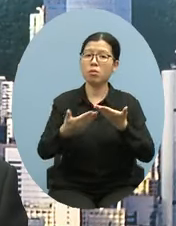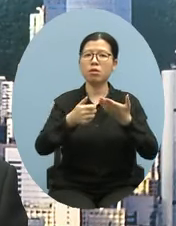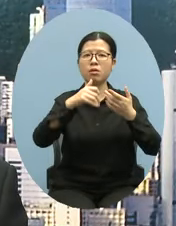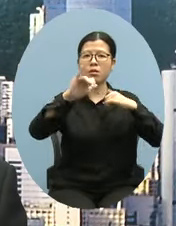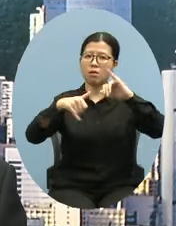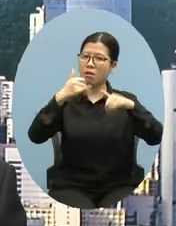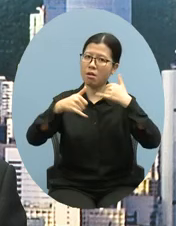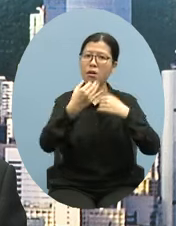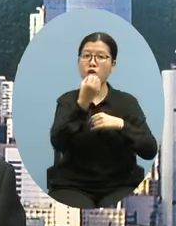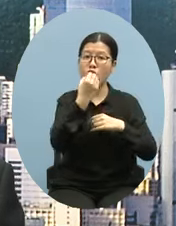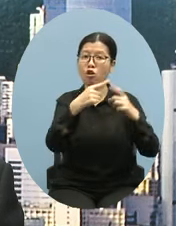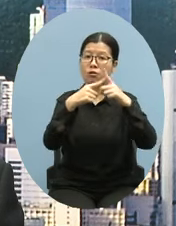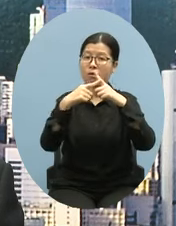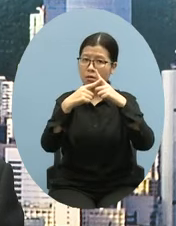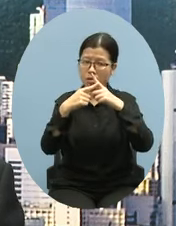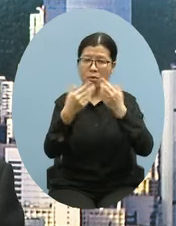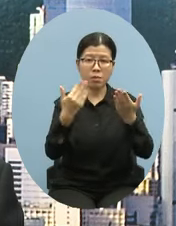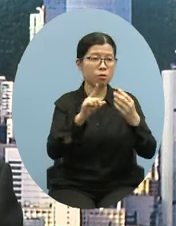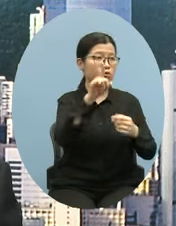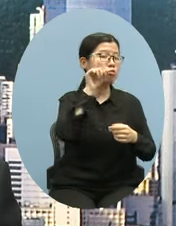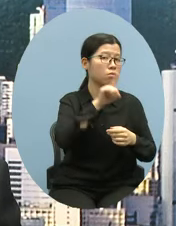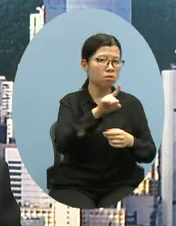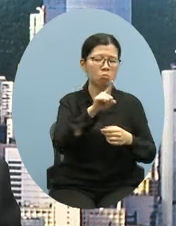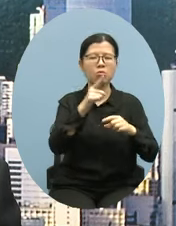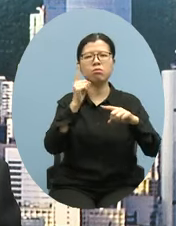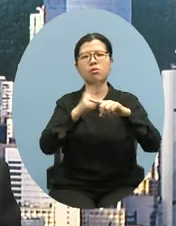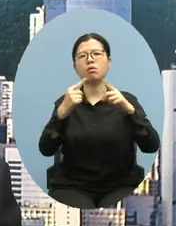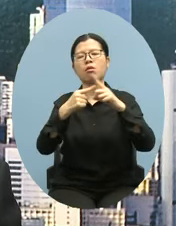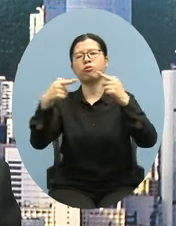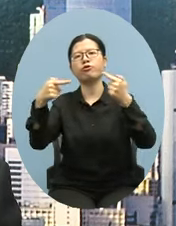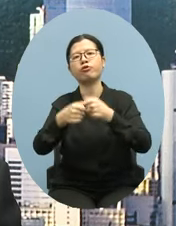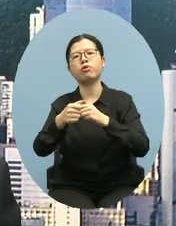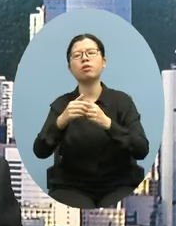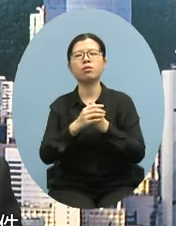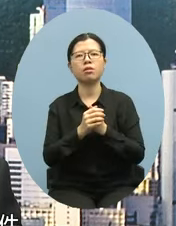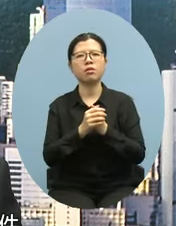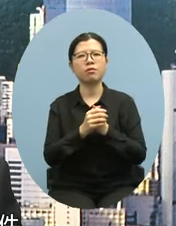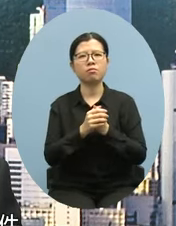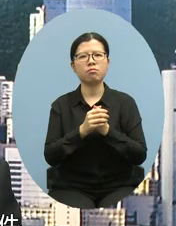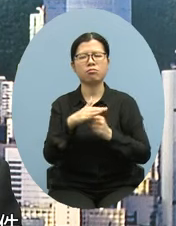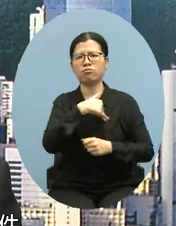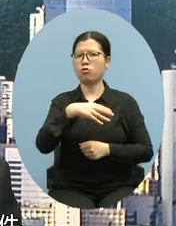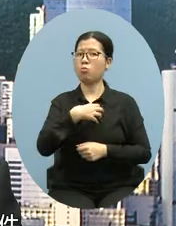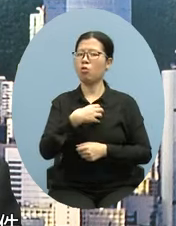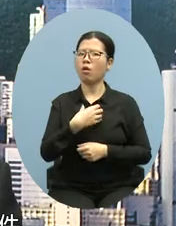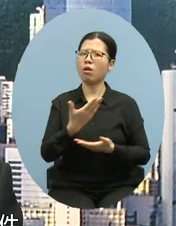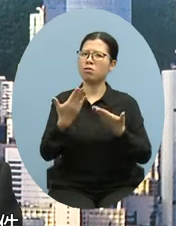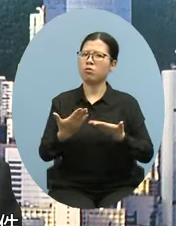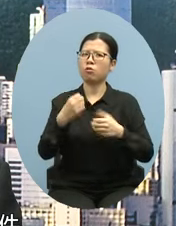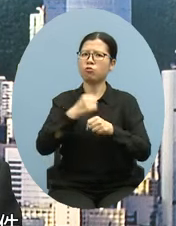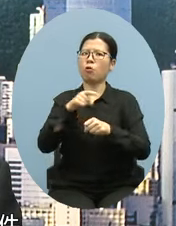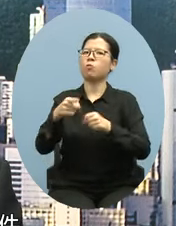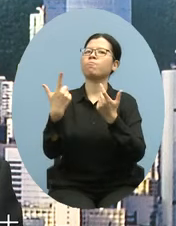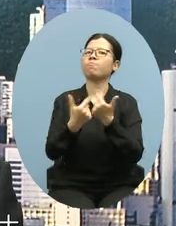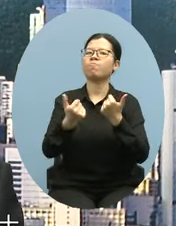日來港人士咧係比上星期咧顯著已經係減少咗噶啦。咁所以咧，我哋認為咧而家係有條